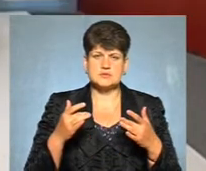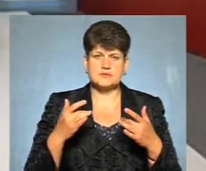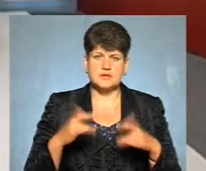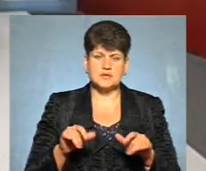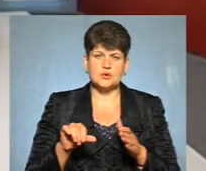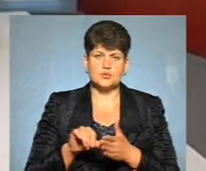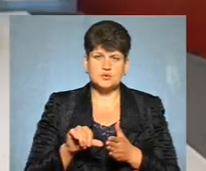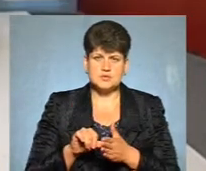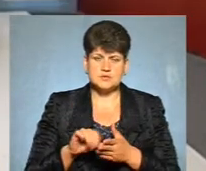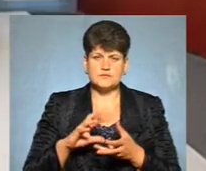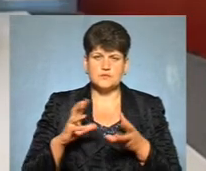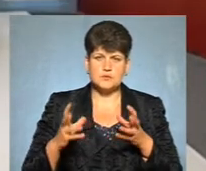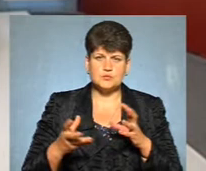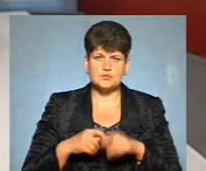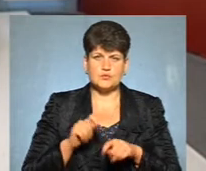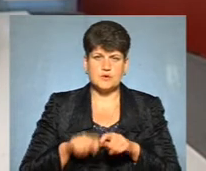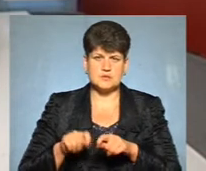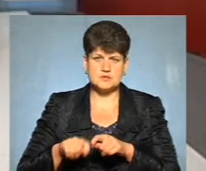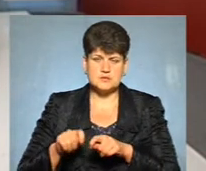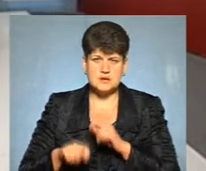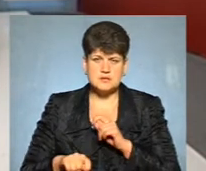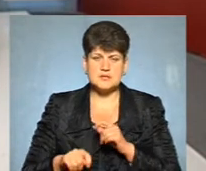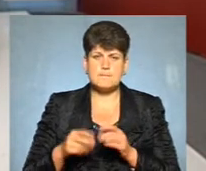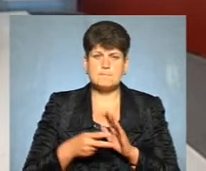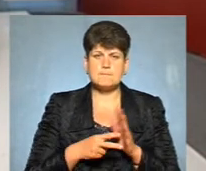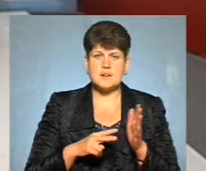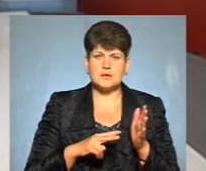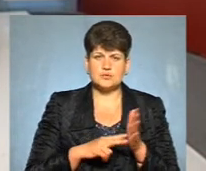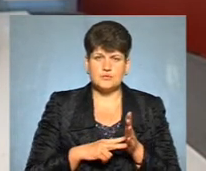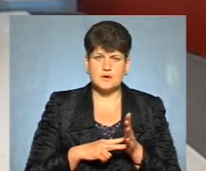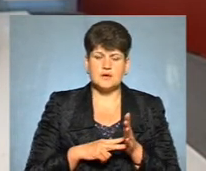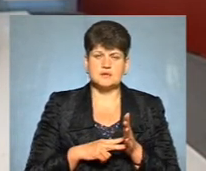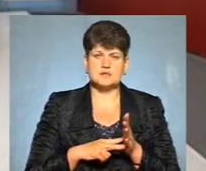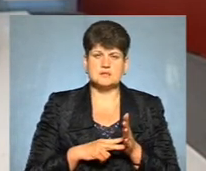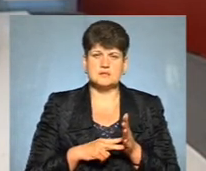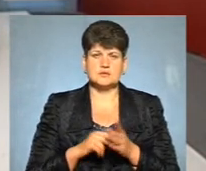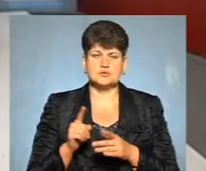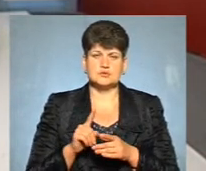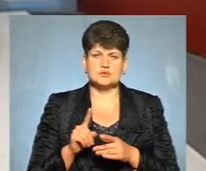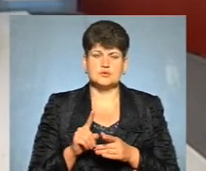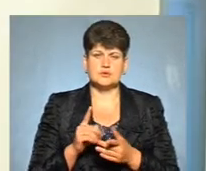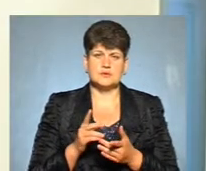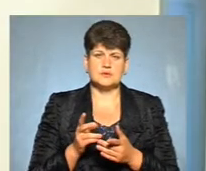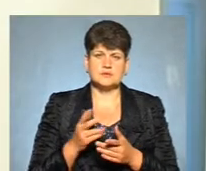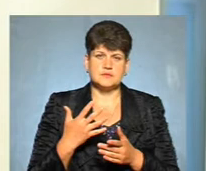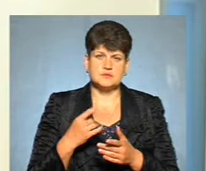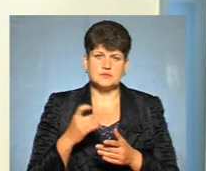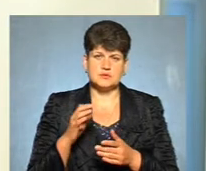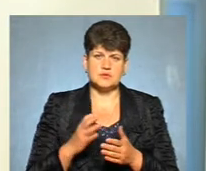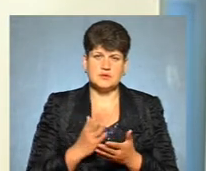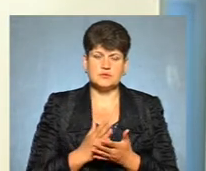тестування від державної підсумкової атестації, і планувалося десь близько 30% неявки, то в нас вона